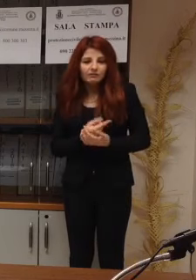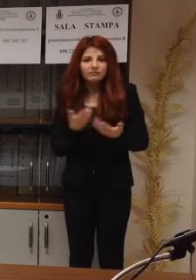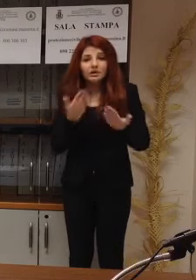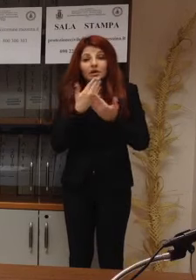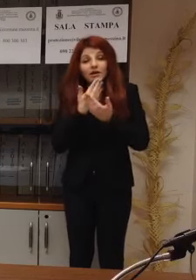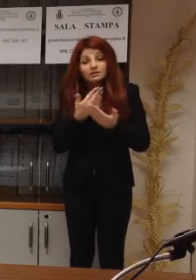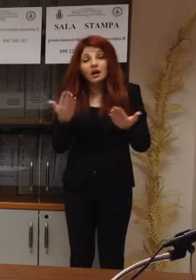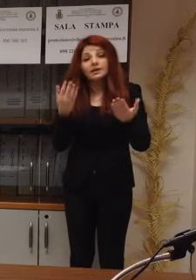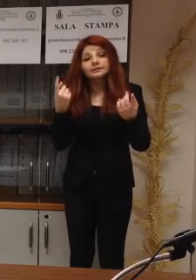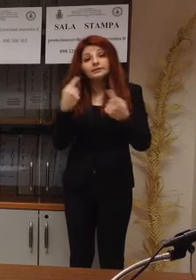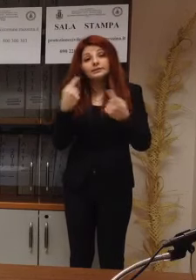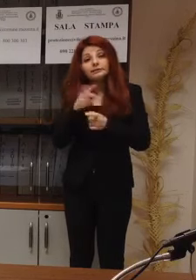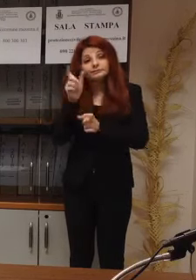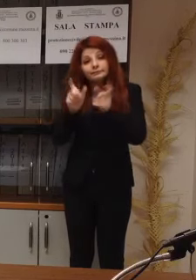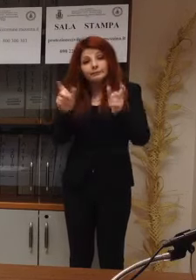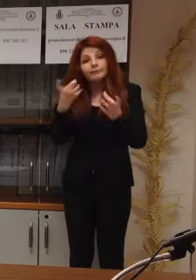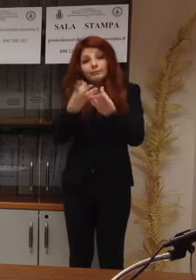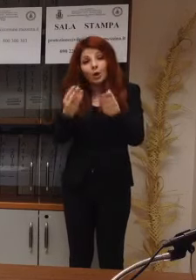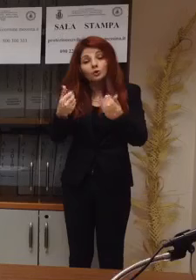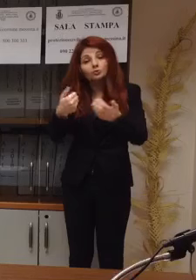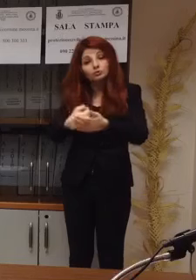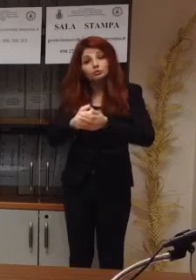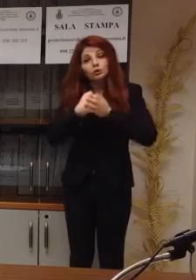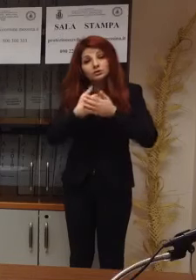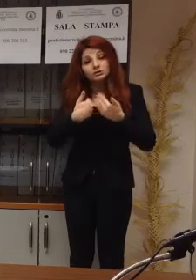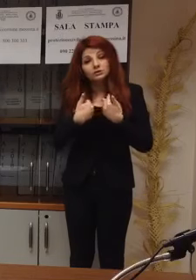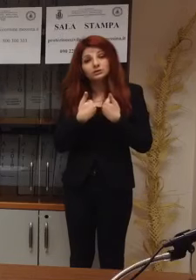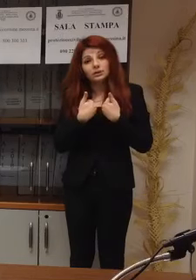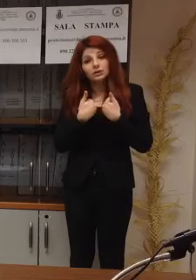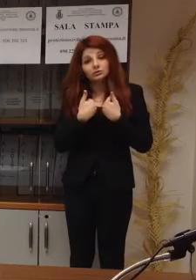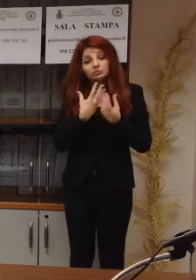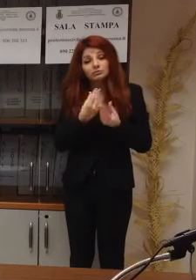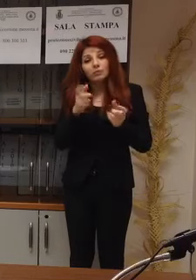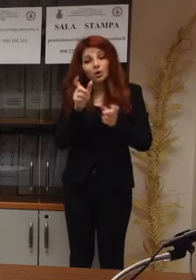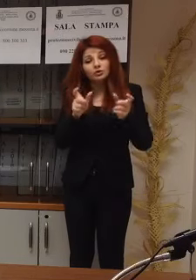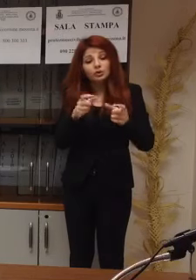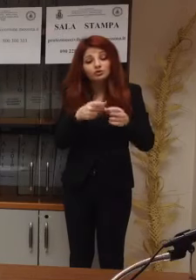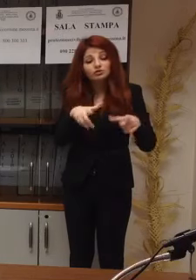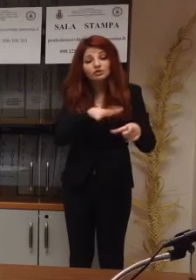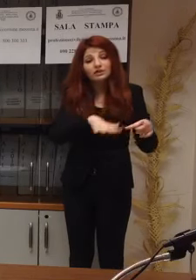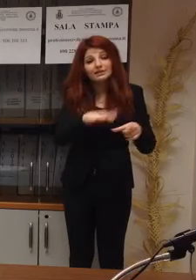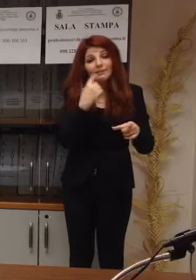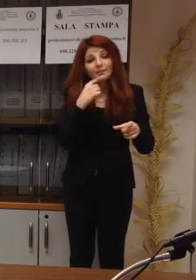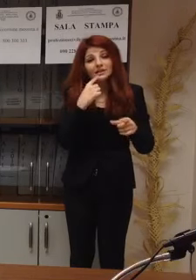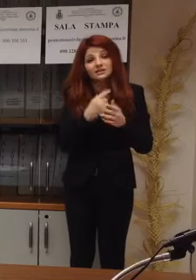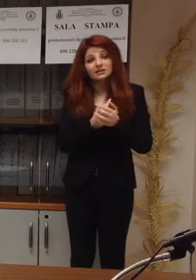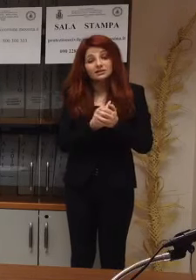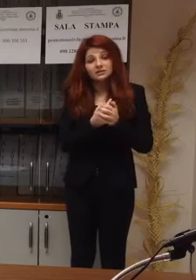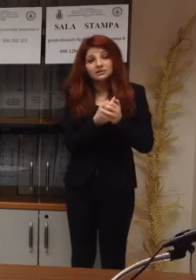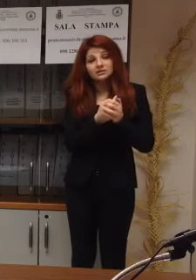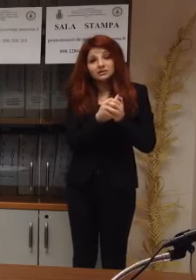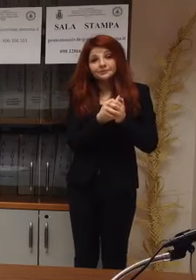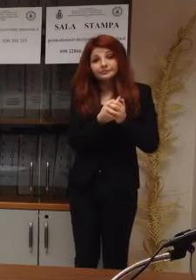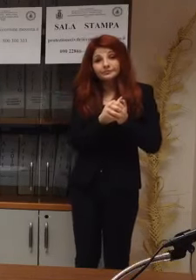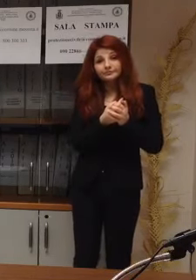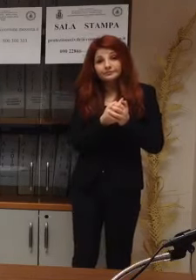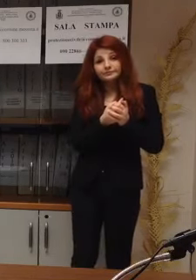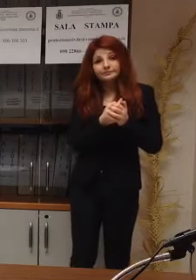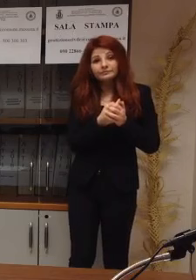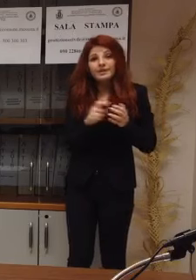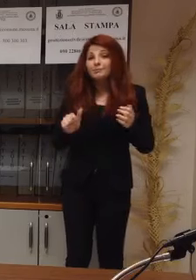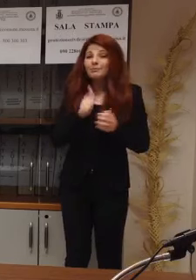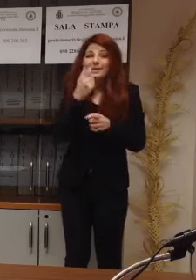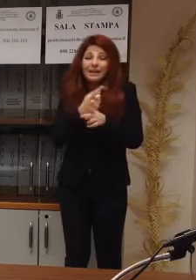grande manifestazione di sostegno che ho avuto nei confronti della città. Poi viene il sindaco, poi passo un momento dopo